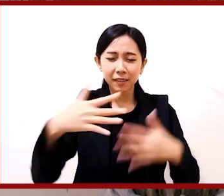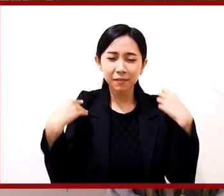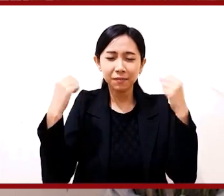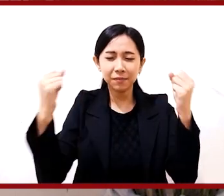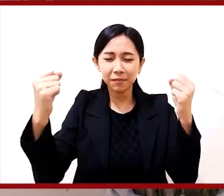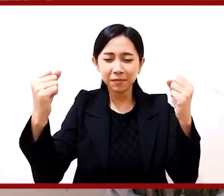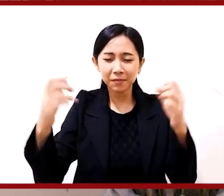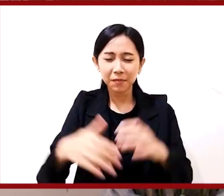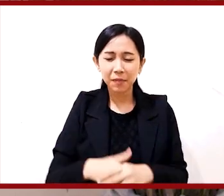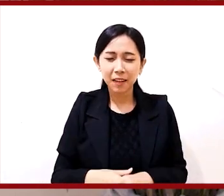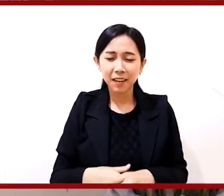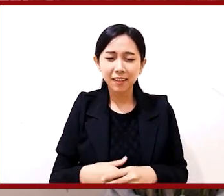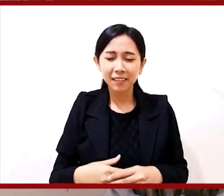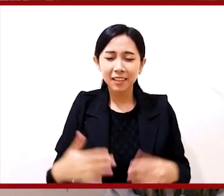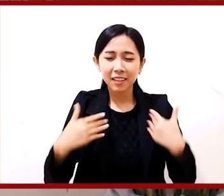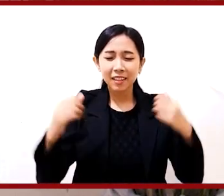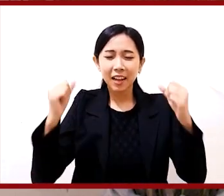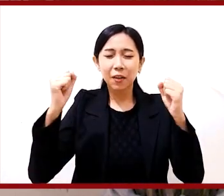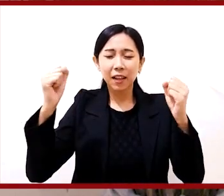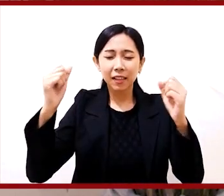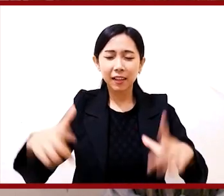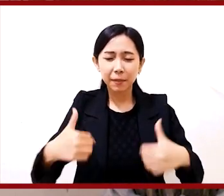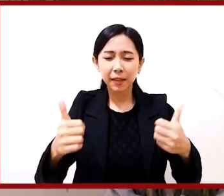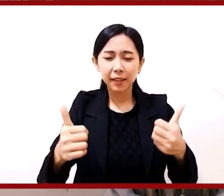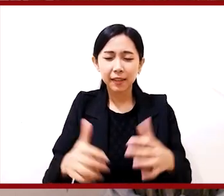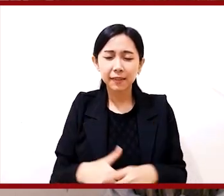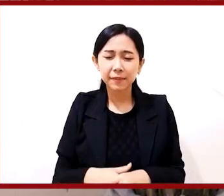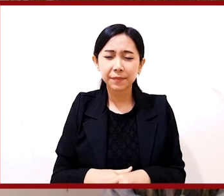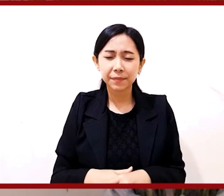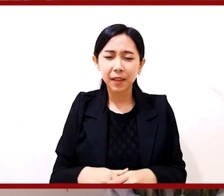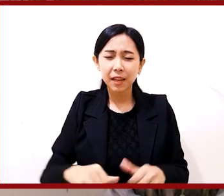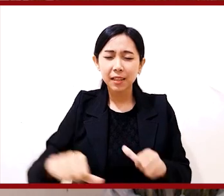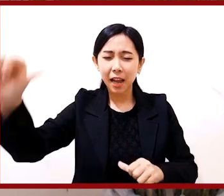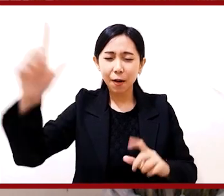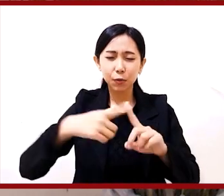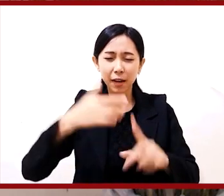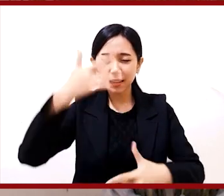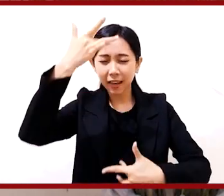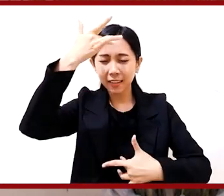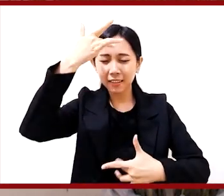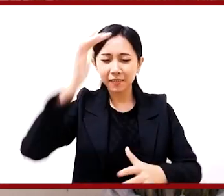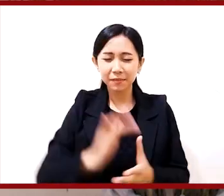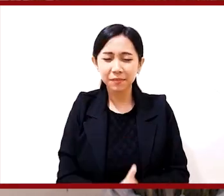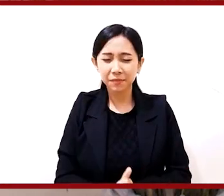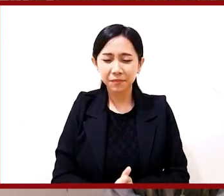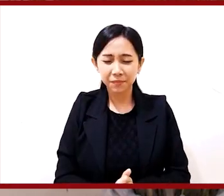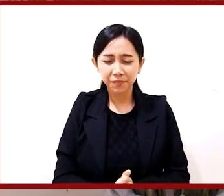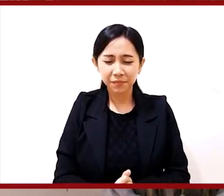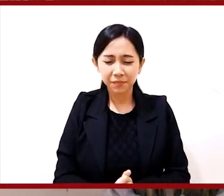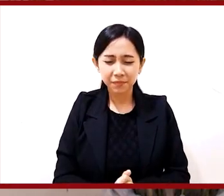melimpahkan kesehatan dan kekuatan fisik yang baik bagi kami. Dijauhkan dari segala sakit